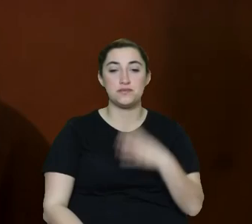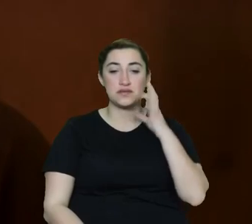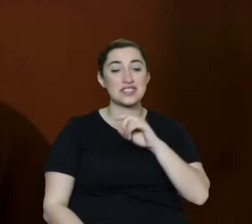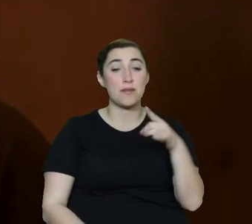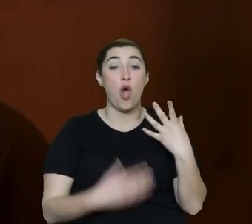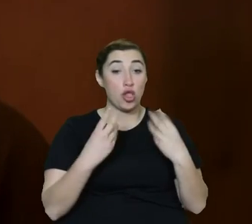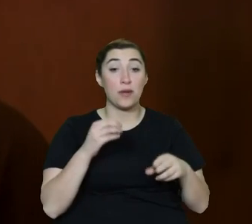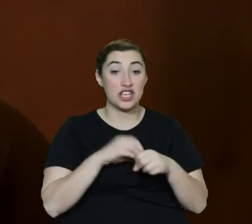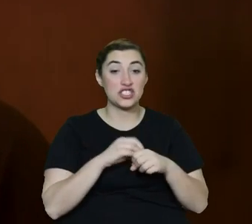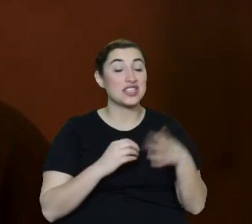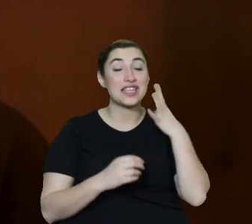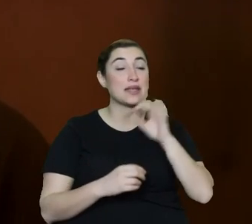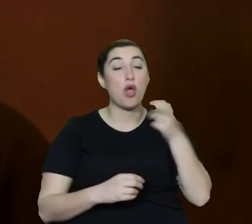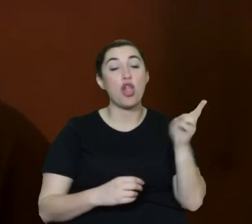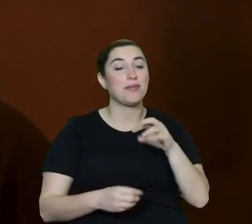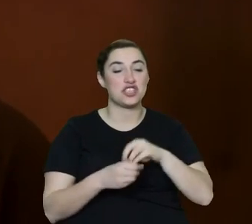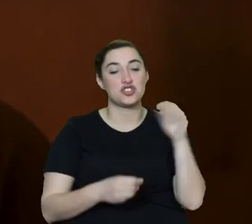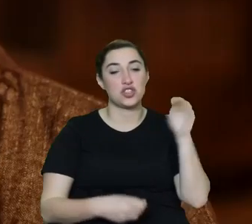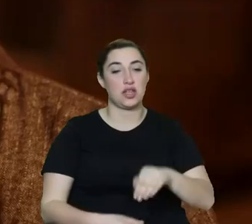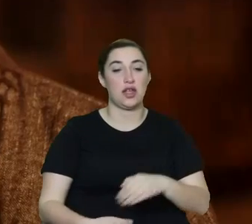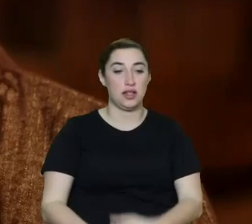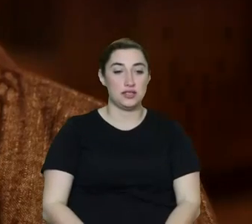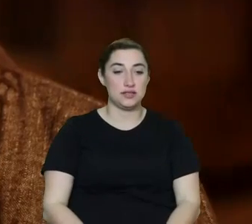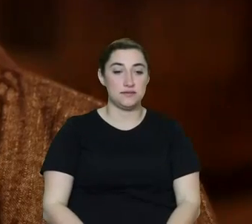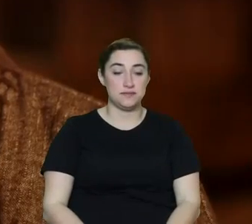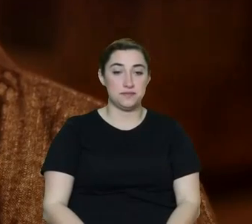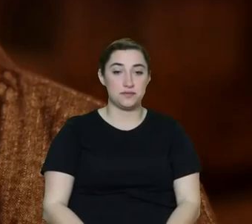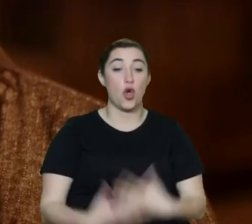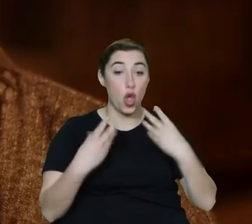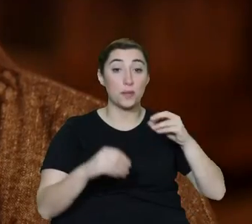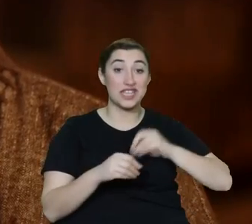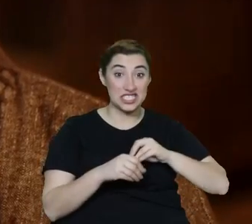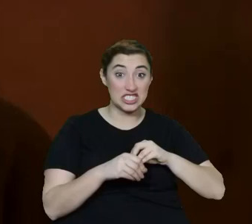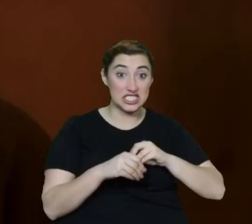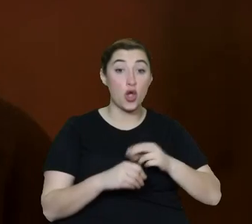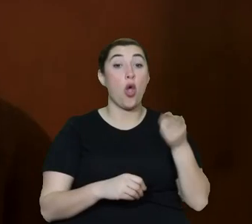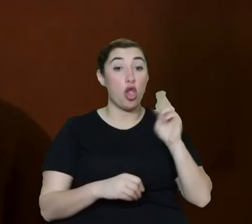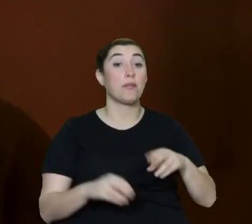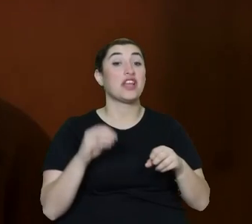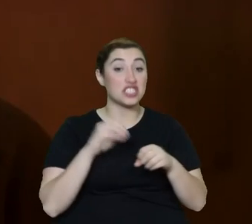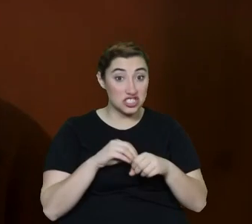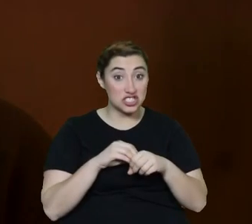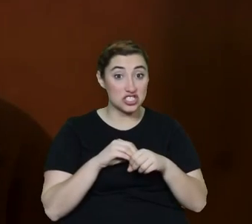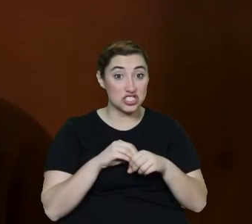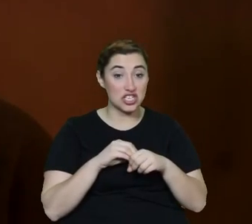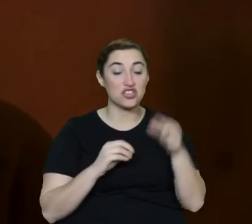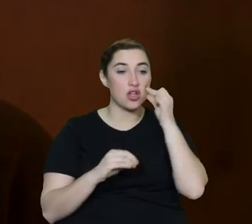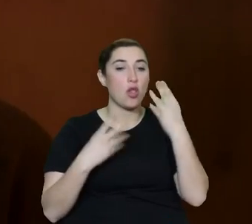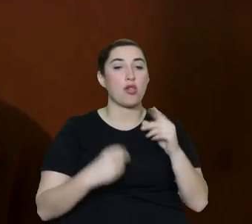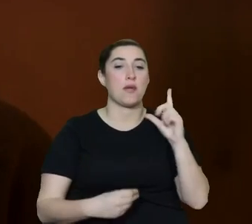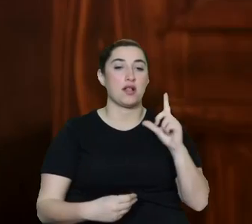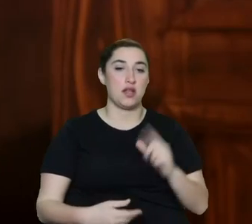Kimi olmaya, kimi ölmeye gelir. Olmak için de, ölmek için de diri